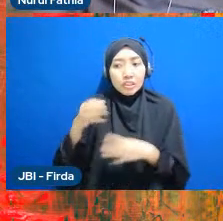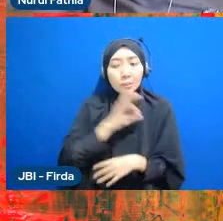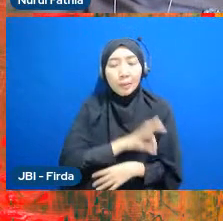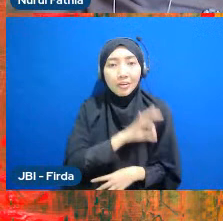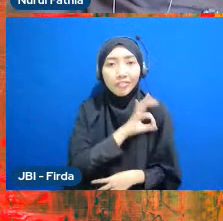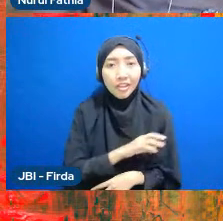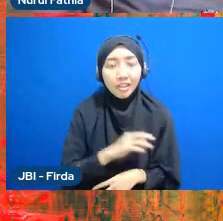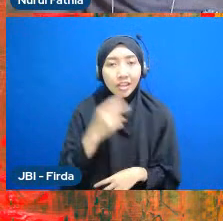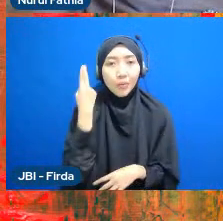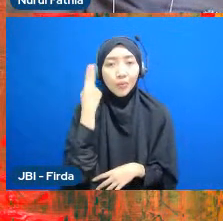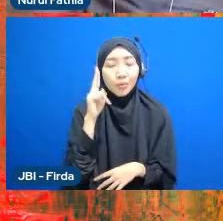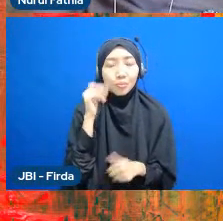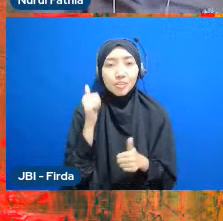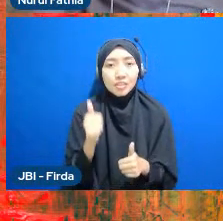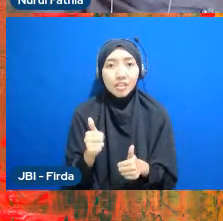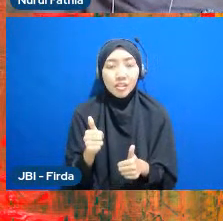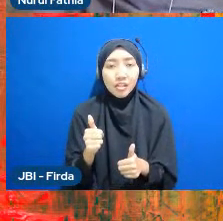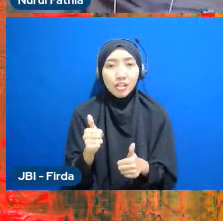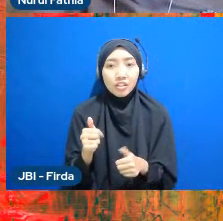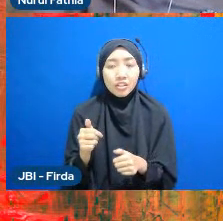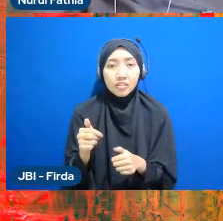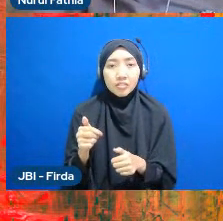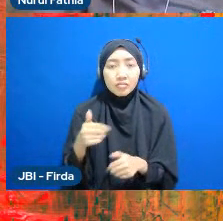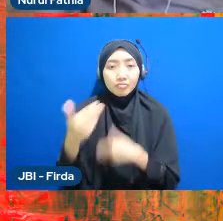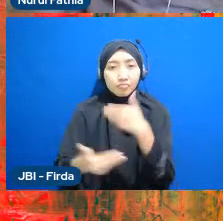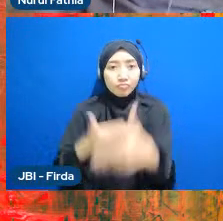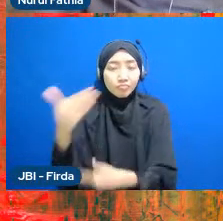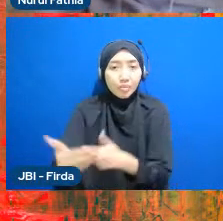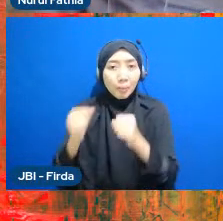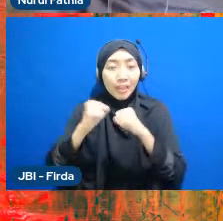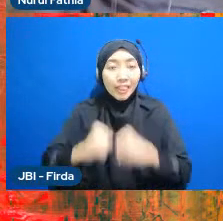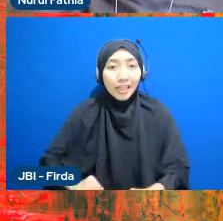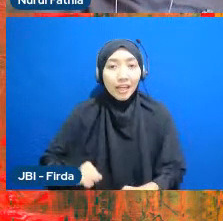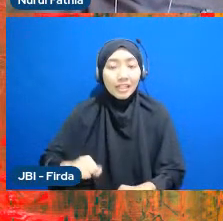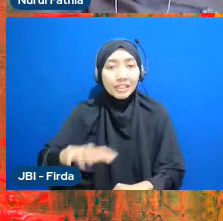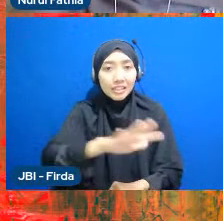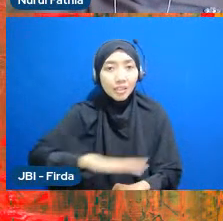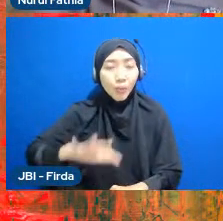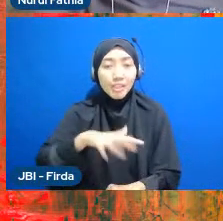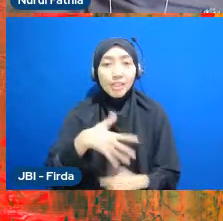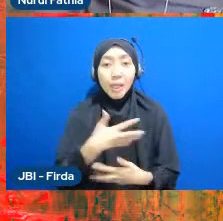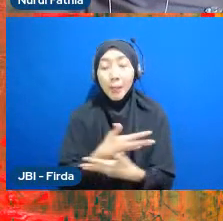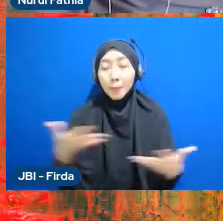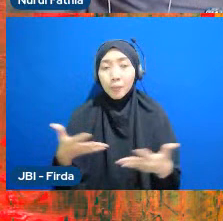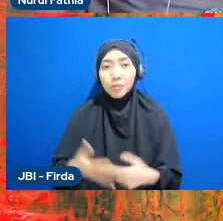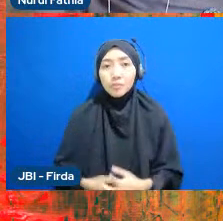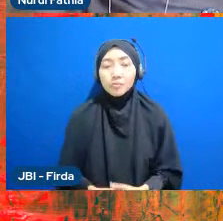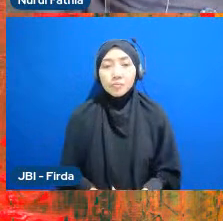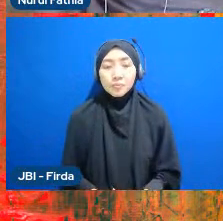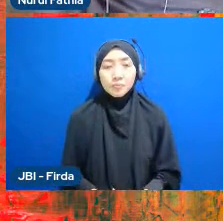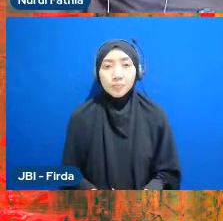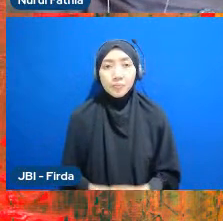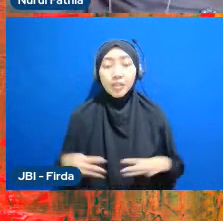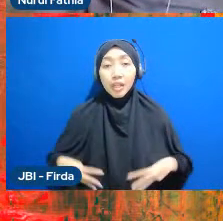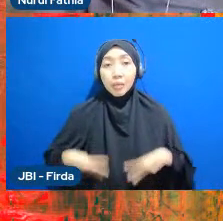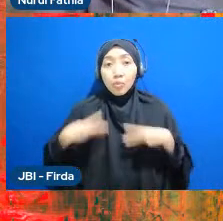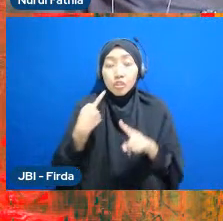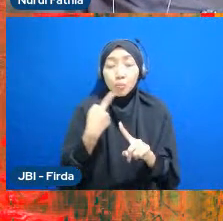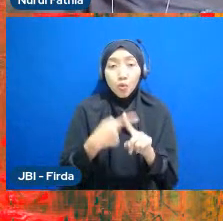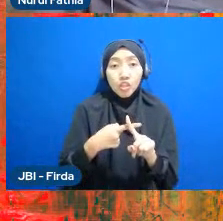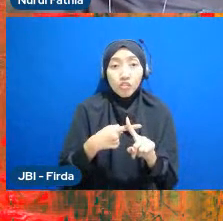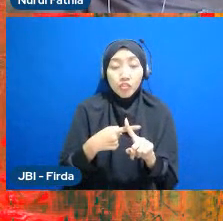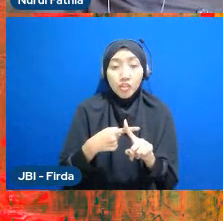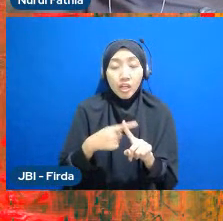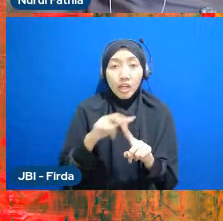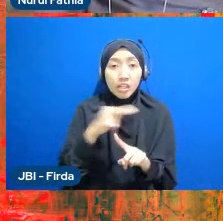manfaatkan untuk bisa survive, untuk bisa bertahan dalam situasi apapun. Nah, emosi yang positif di sini itu